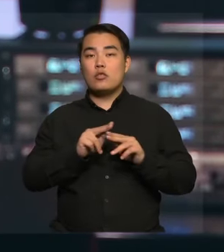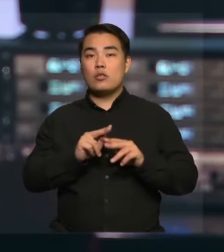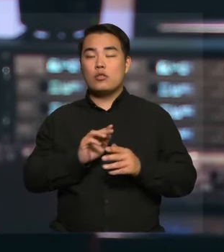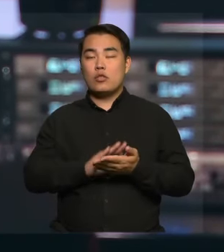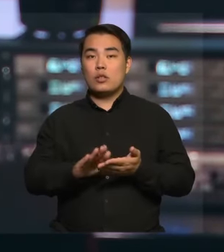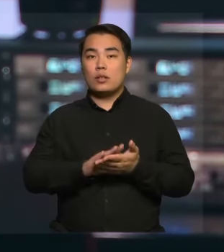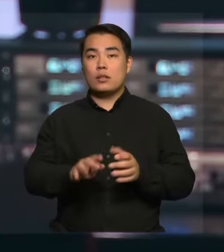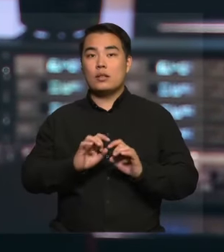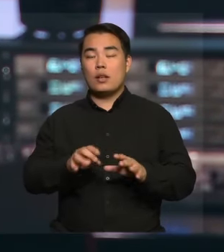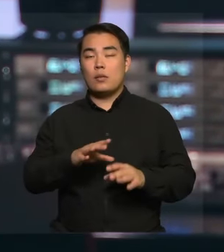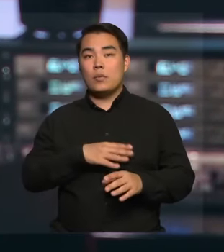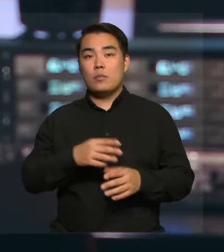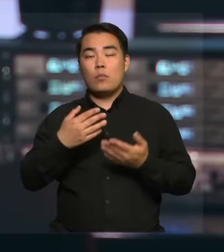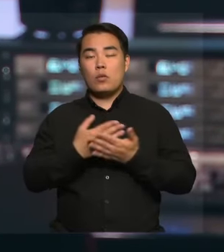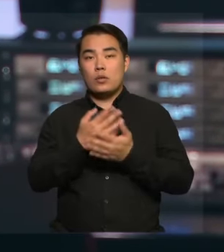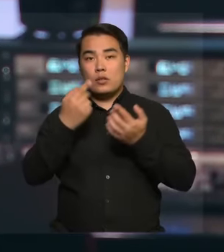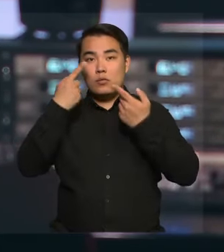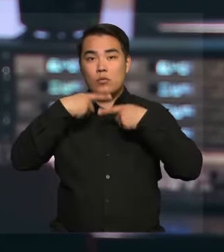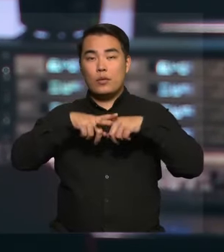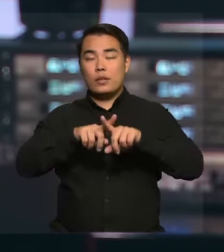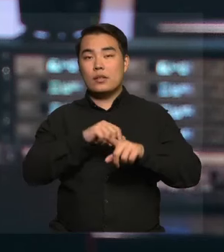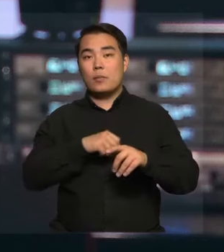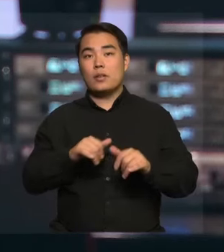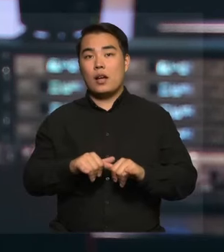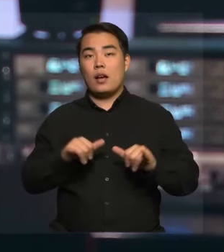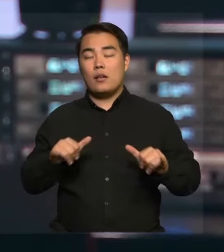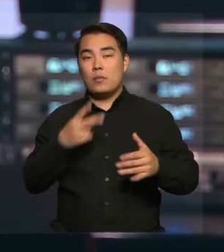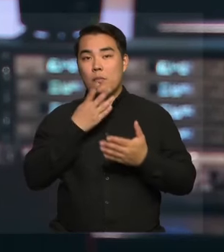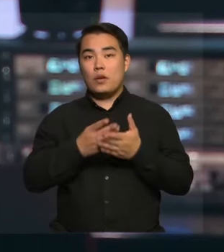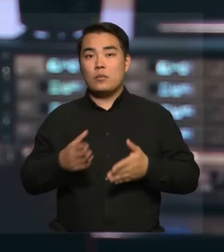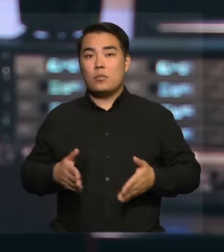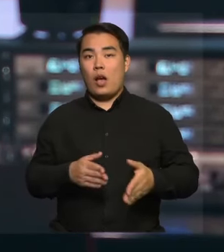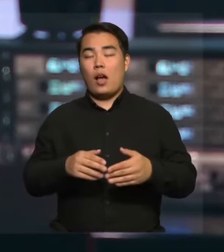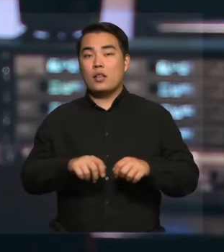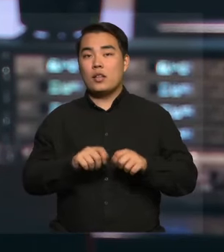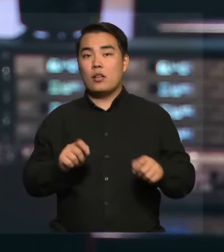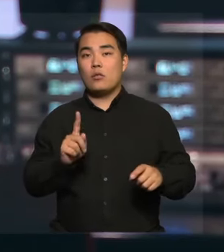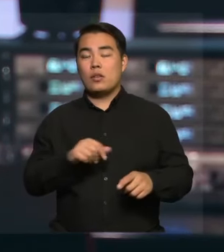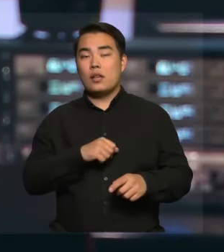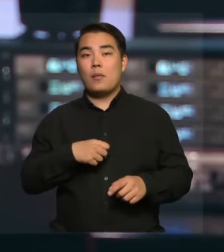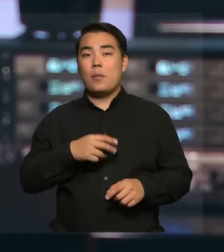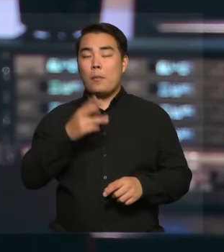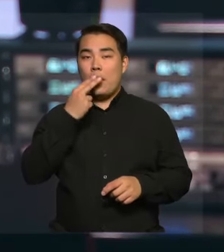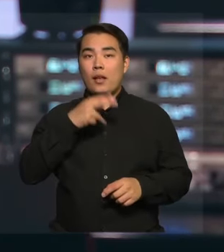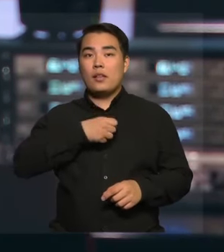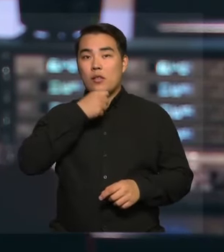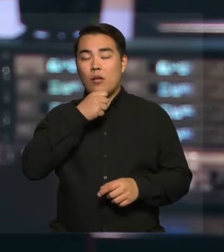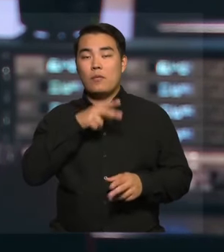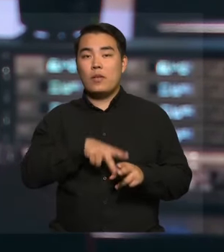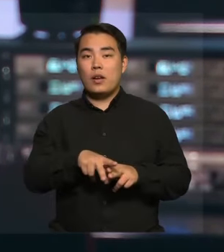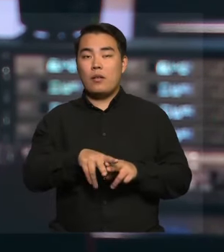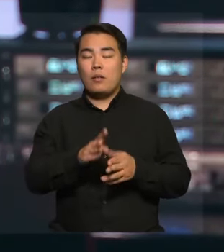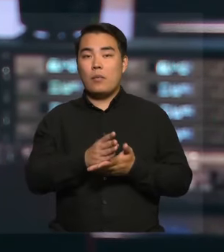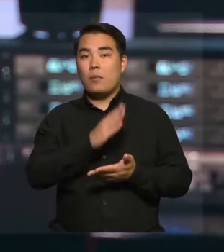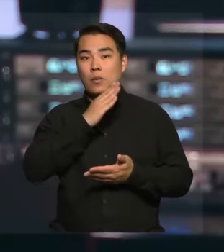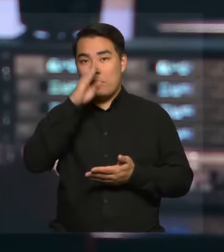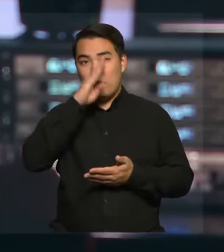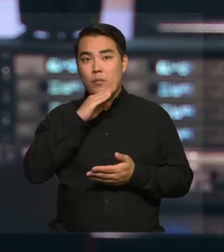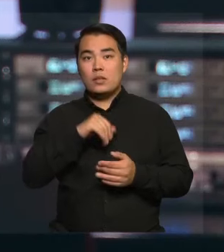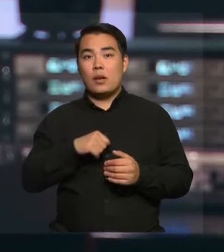айтты. Заманауи технологиялар дамуға даңғылы жол ашады, бірақ үлкен күшіге кесір де тиіп жатыр. Ата-аналар